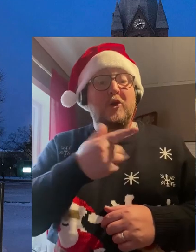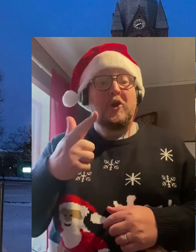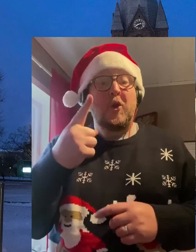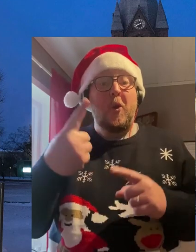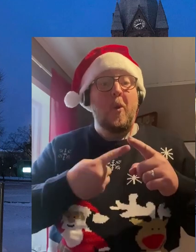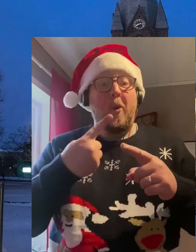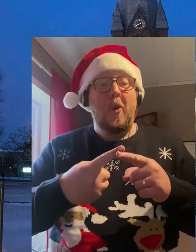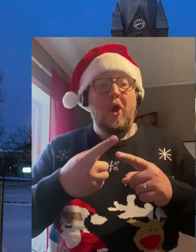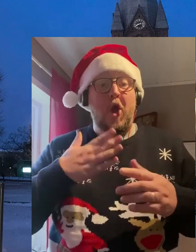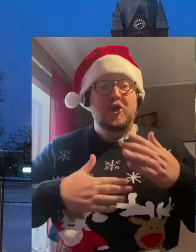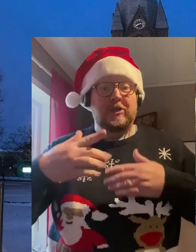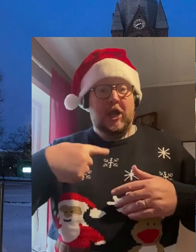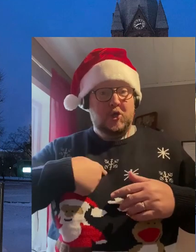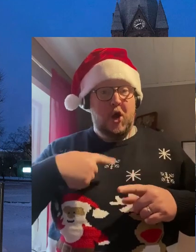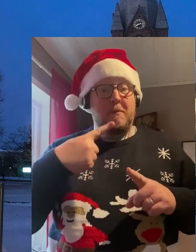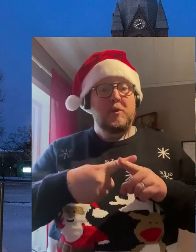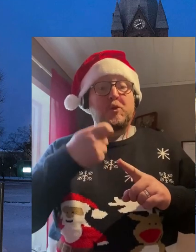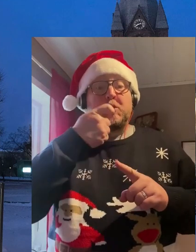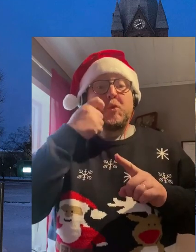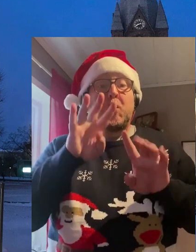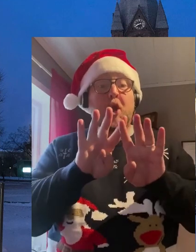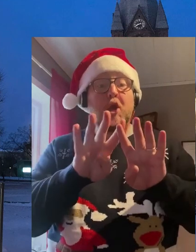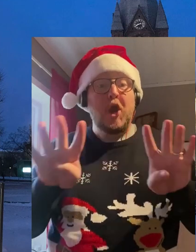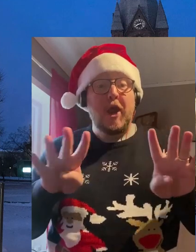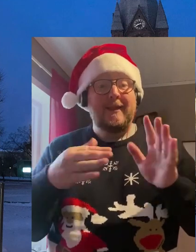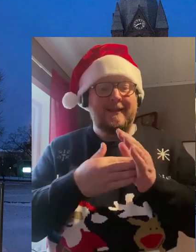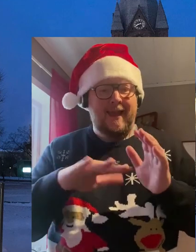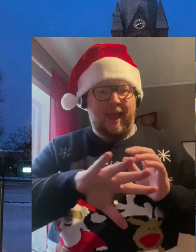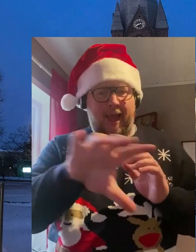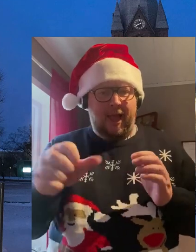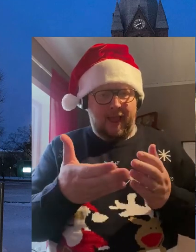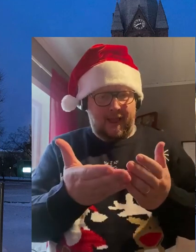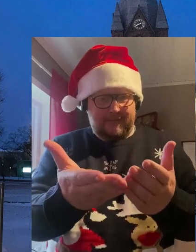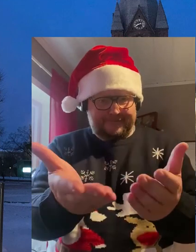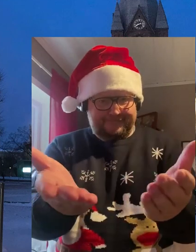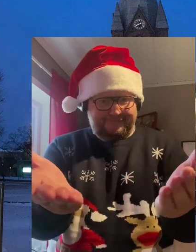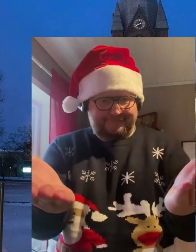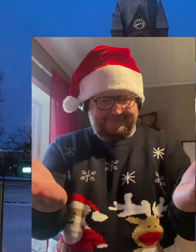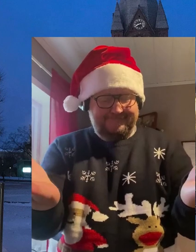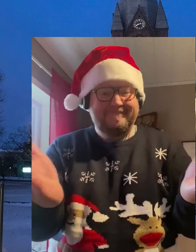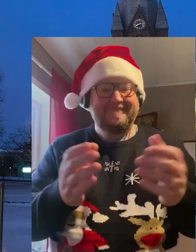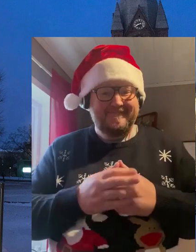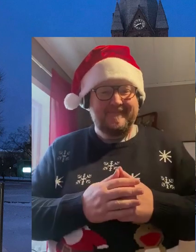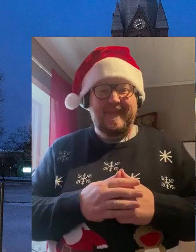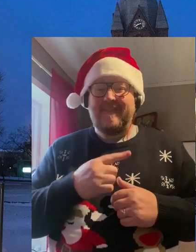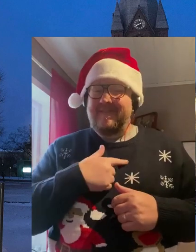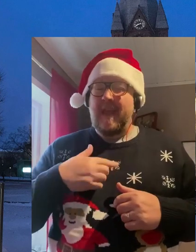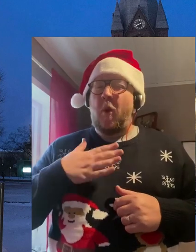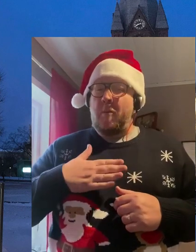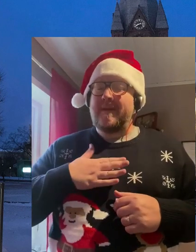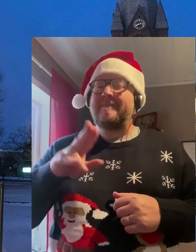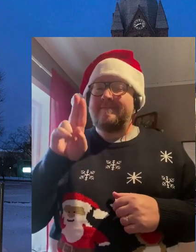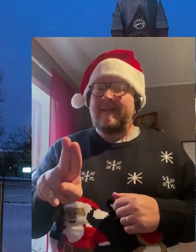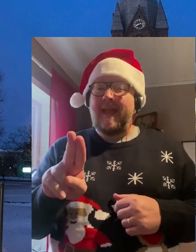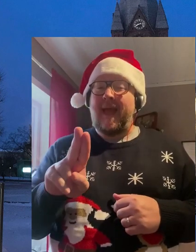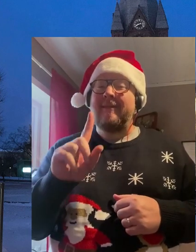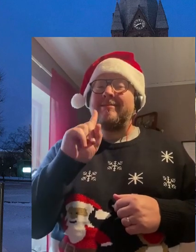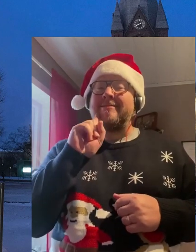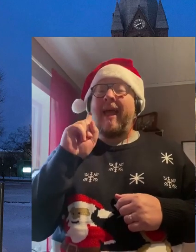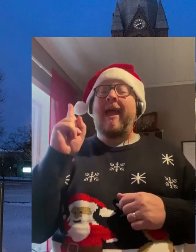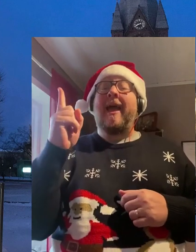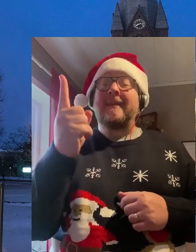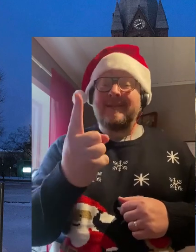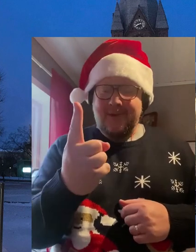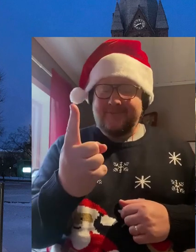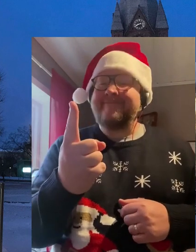Gott nytt år önskar jag och julkören till er alla. Vi hoppas verkligen